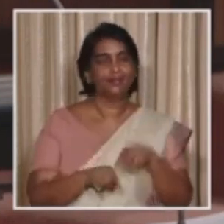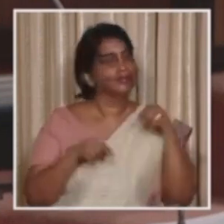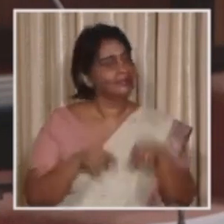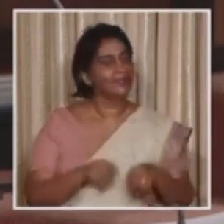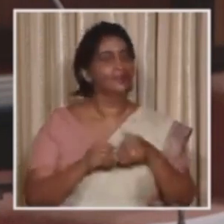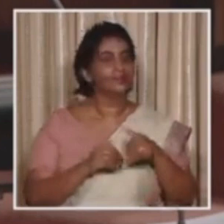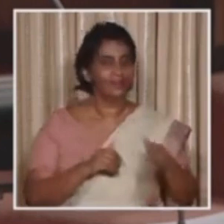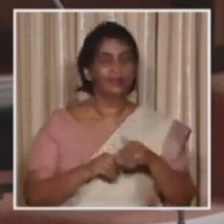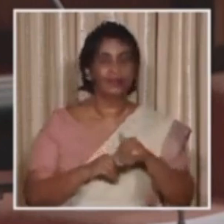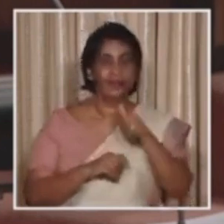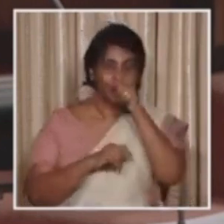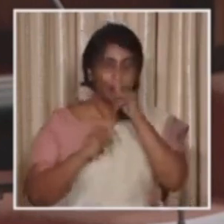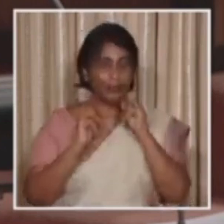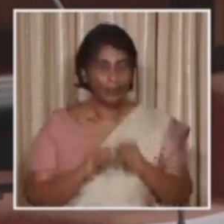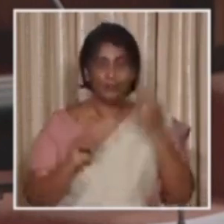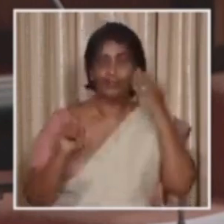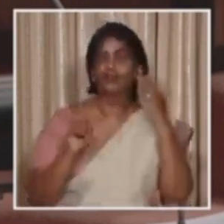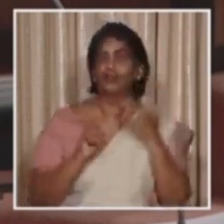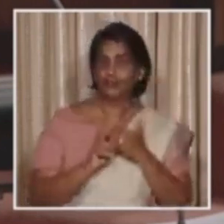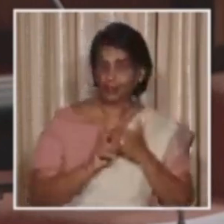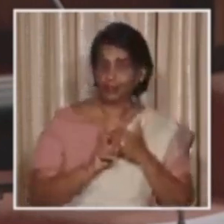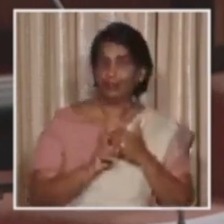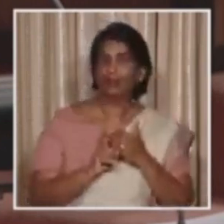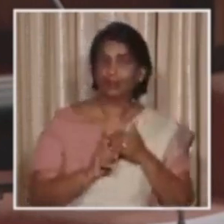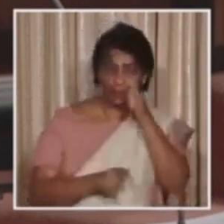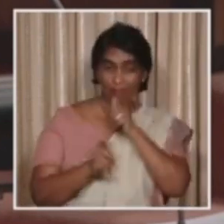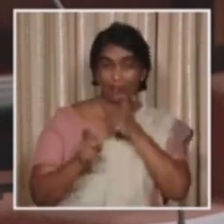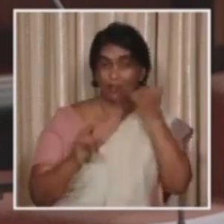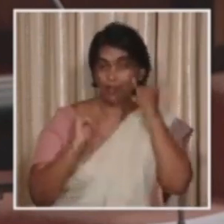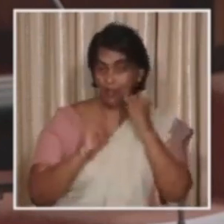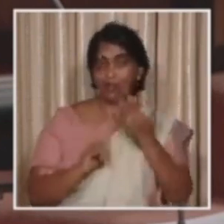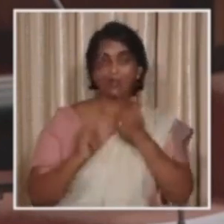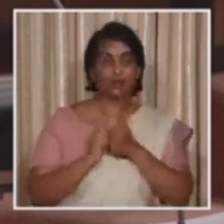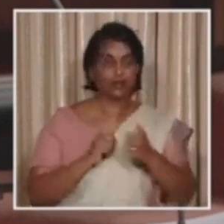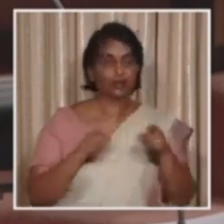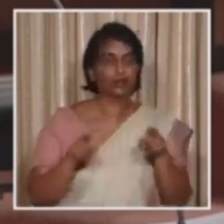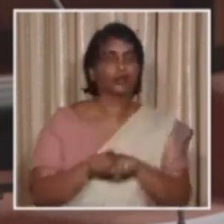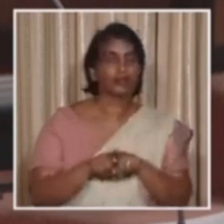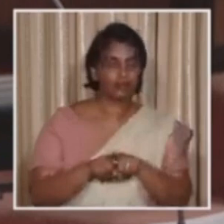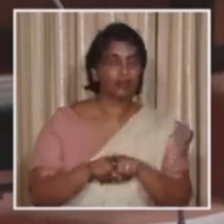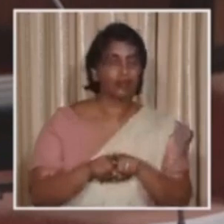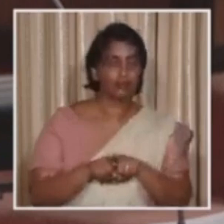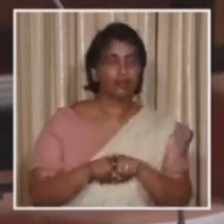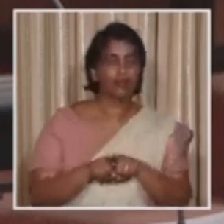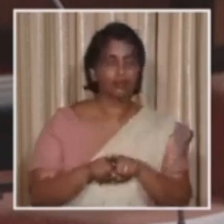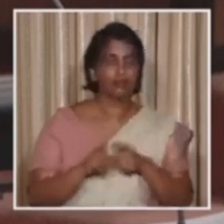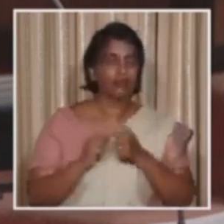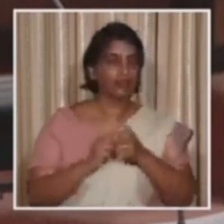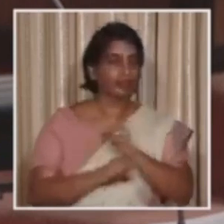சம்பந்தமான விடயங்களை கையாண்டு வருகிறார்கள். அவர்களை தண்டிக்கின்ற வகையிலே ஒரு சட்டத்தை இயற்றி இந்த